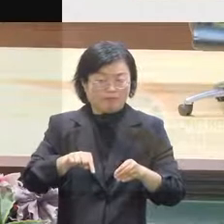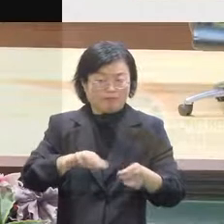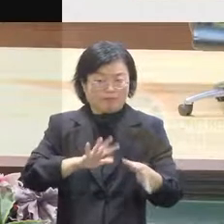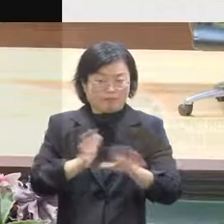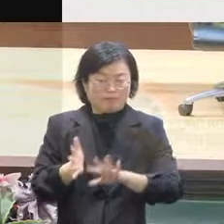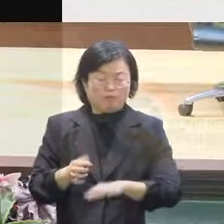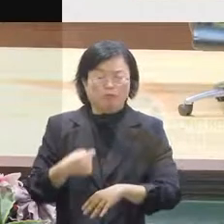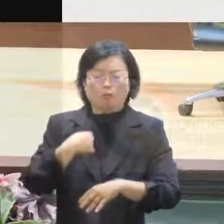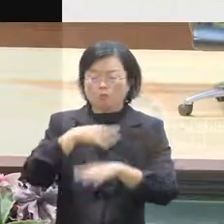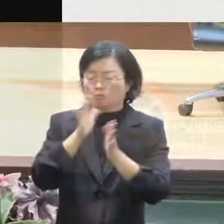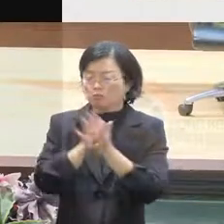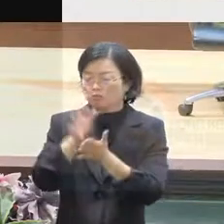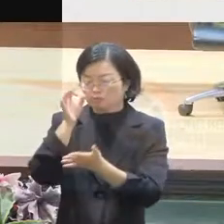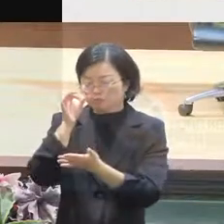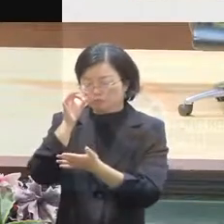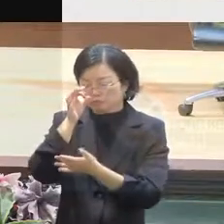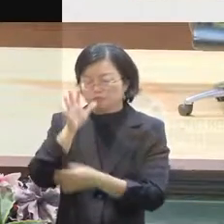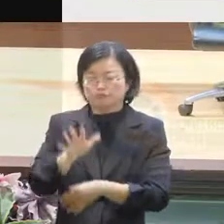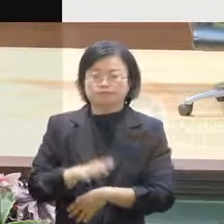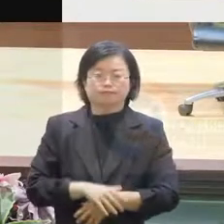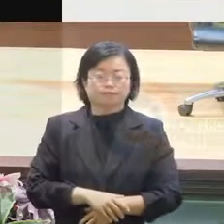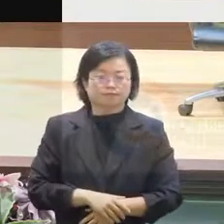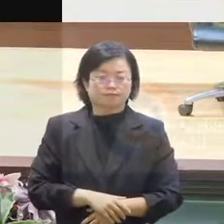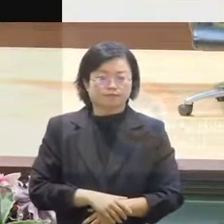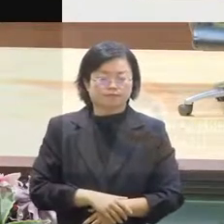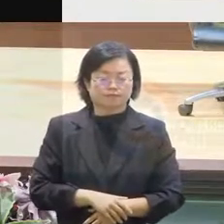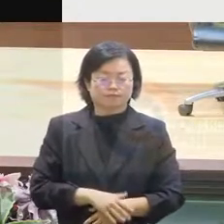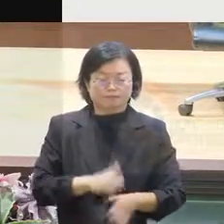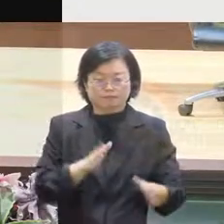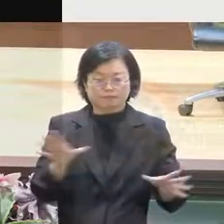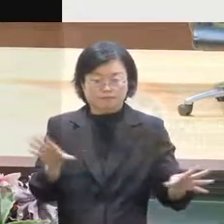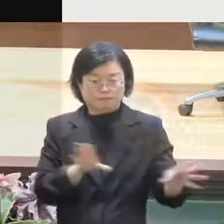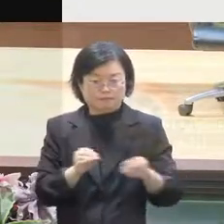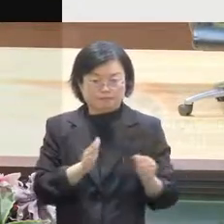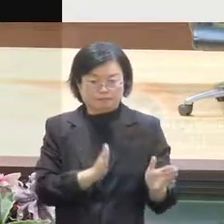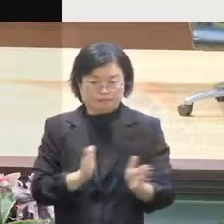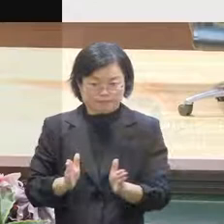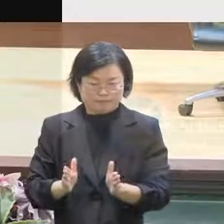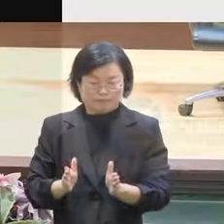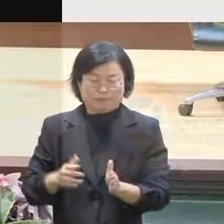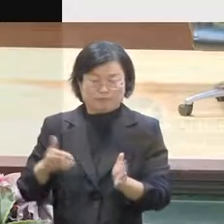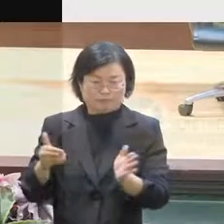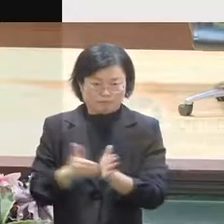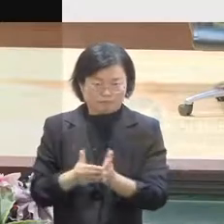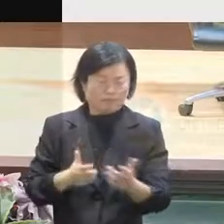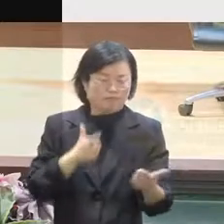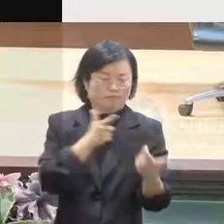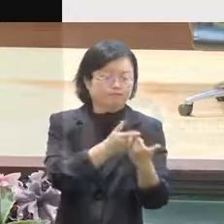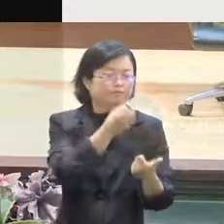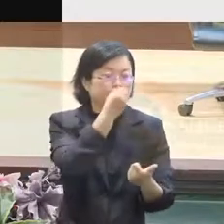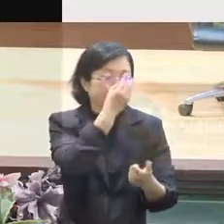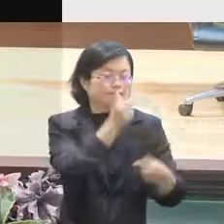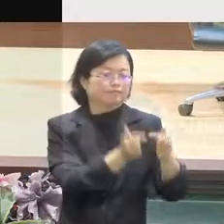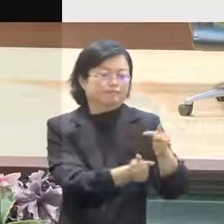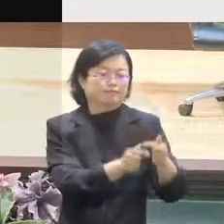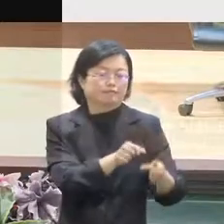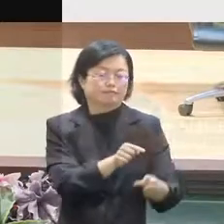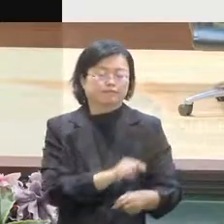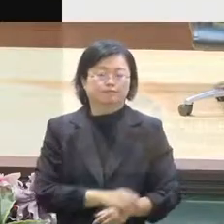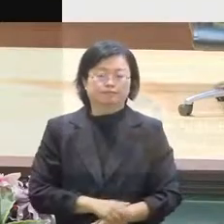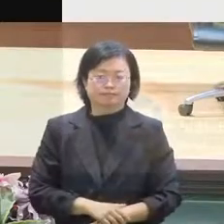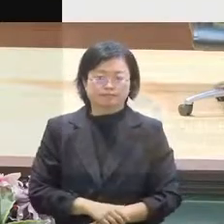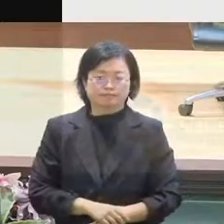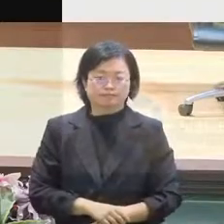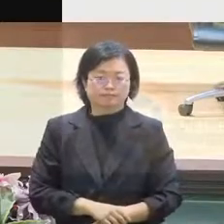看了一遍，那然后呢再做出适应香港的一些标准。那我们在看的时候呢，我们也觉